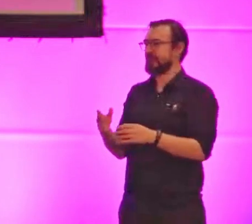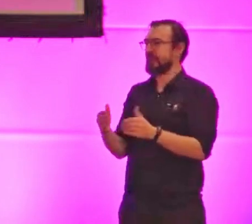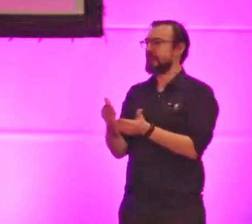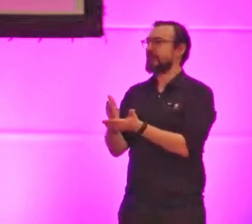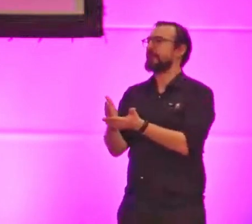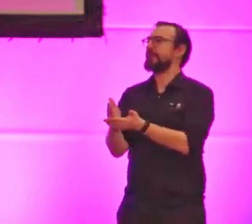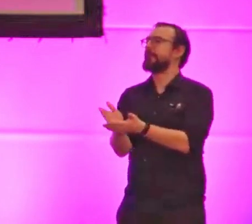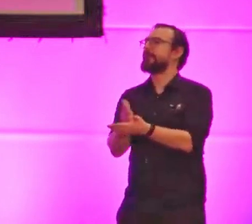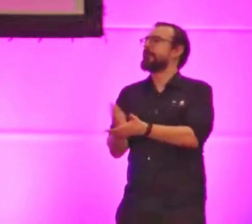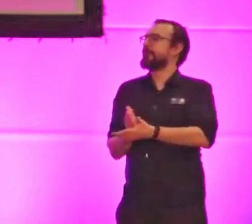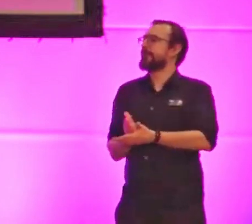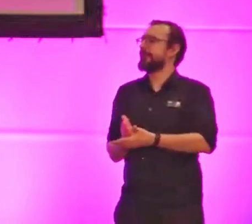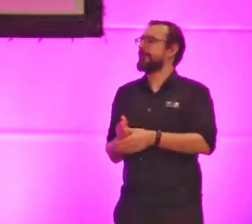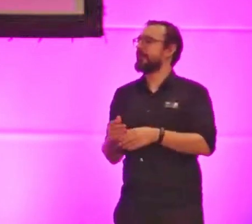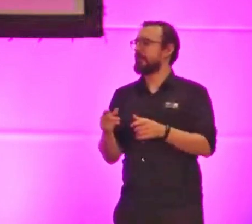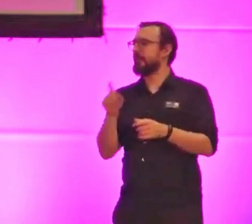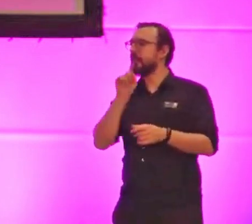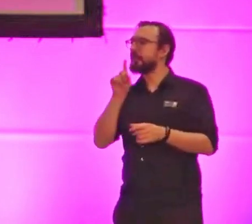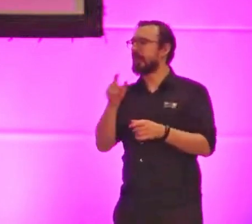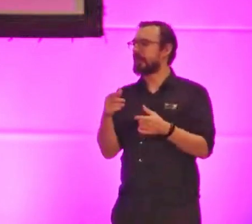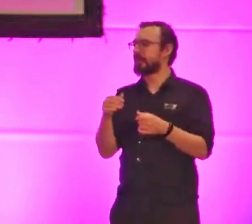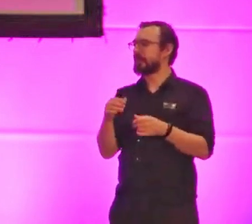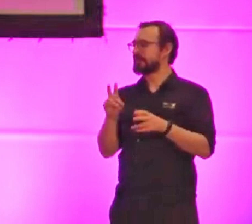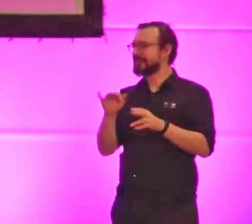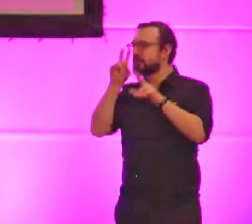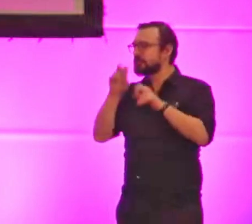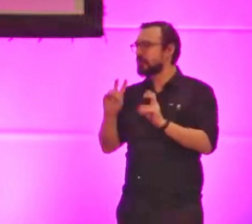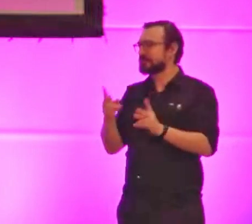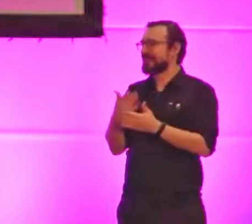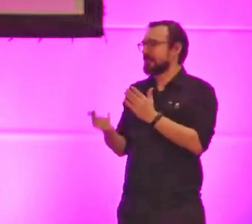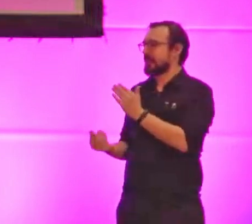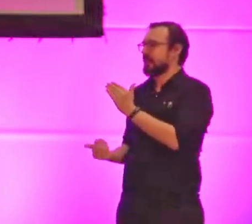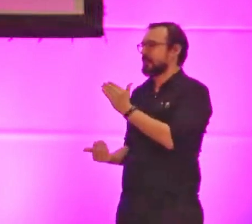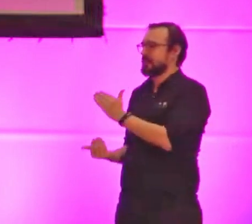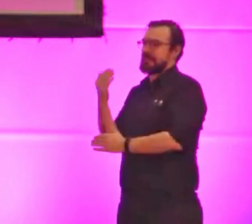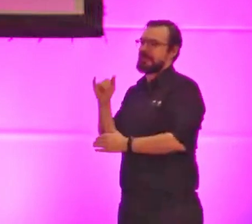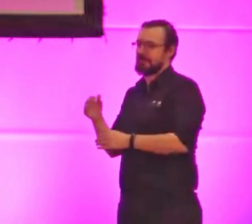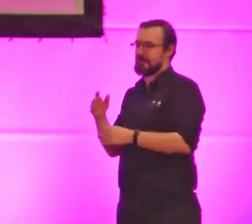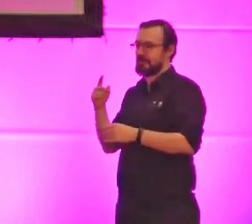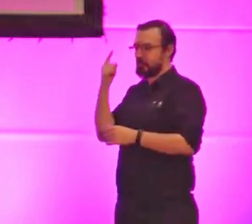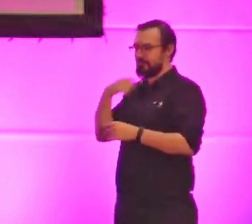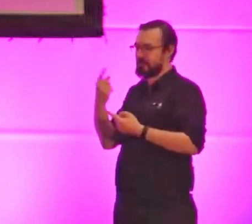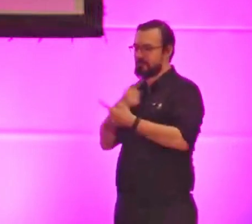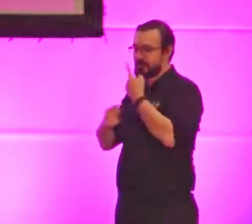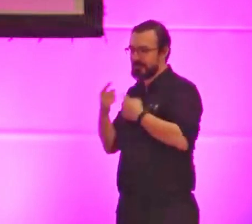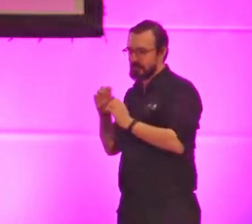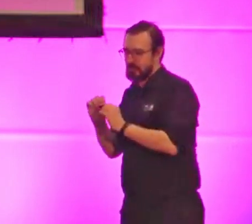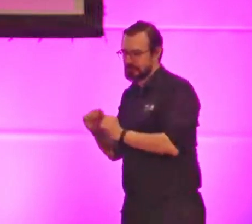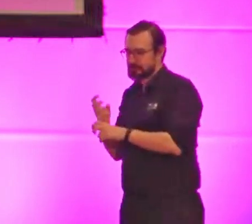bort åtal, eller första få bort åtalet i undersökningarna, inte få det här att komma till en huvudförhandling